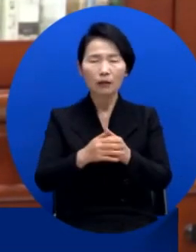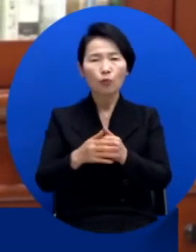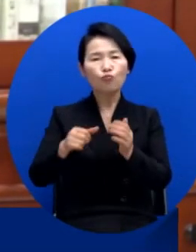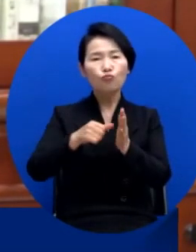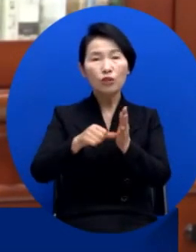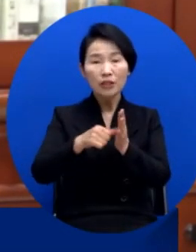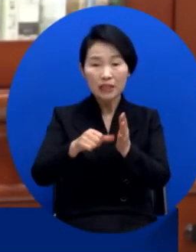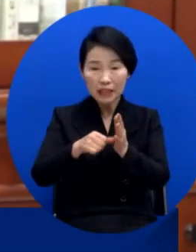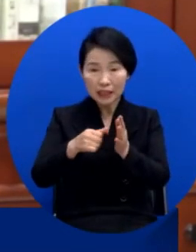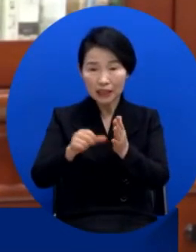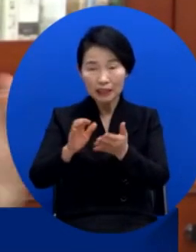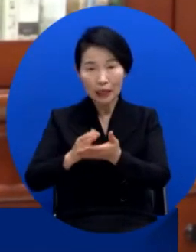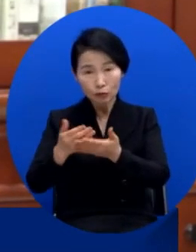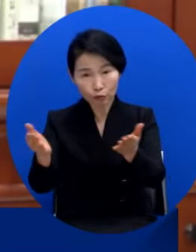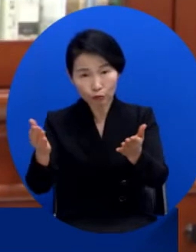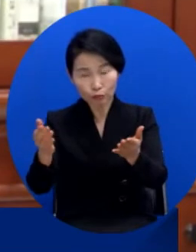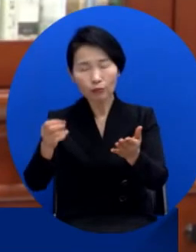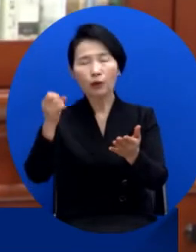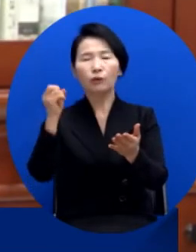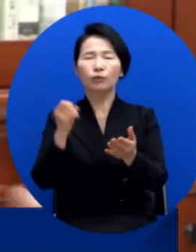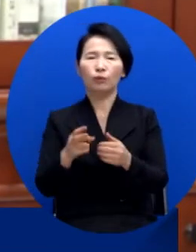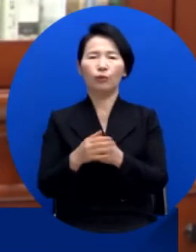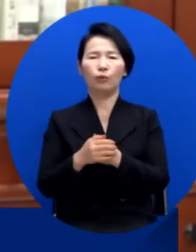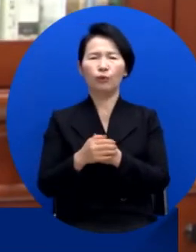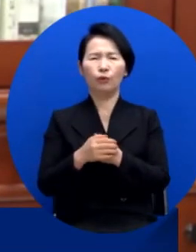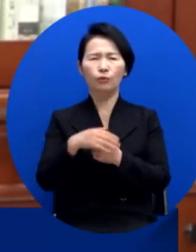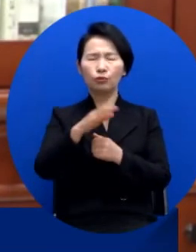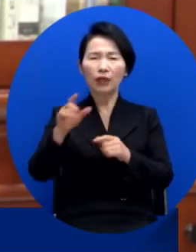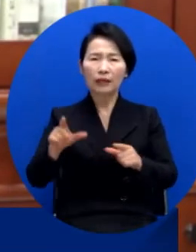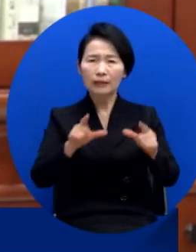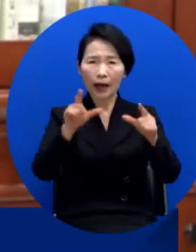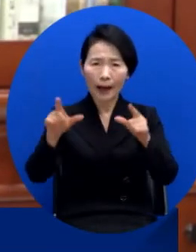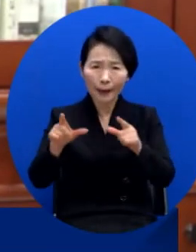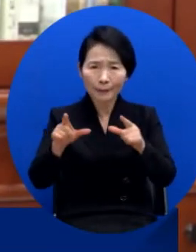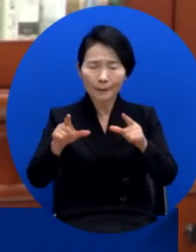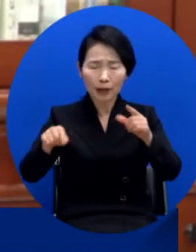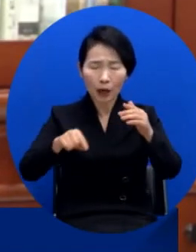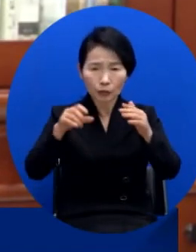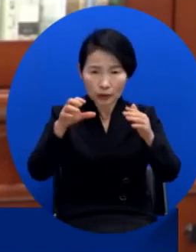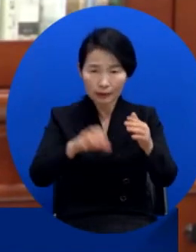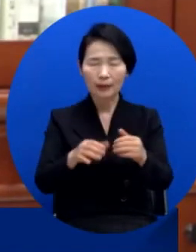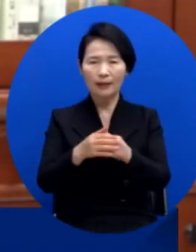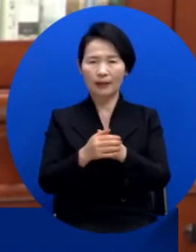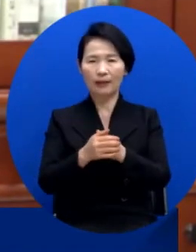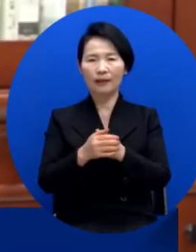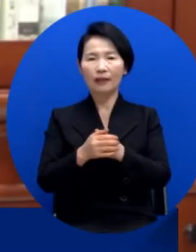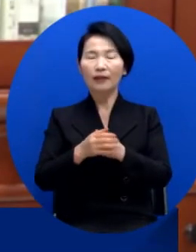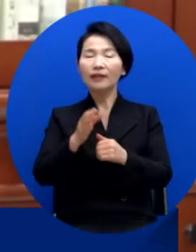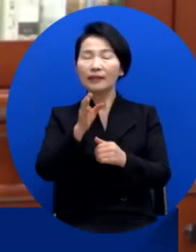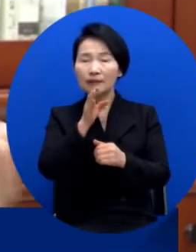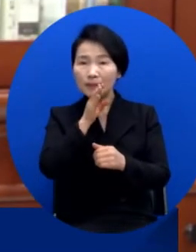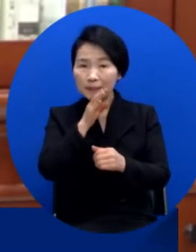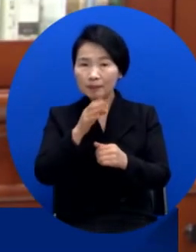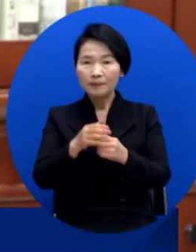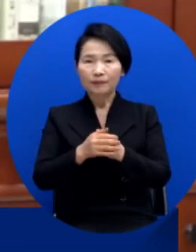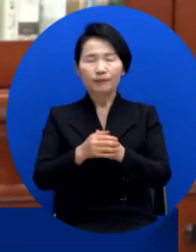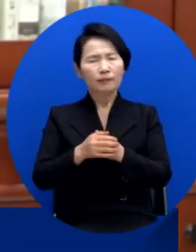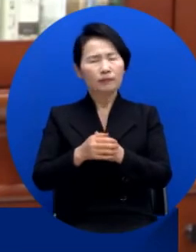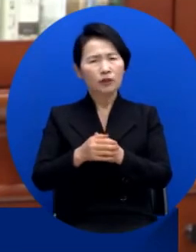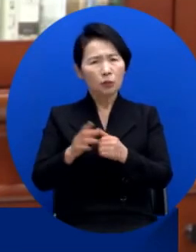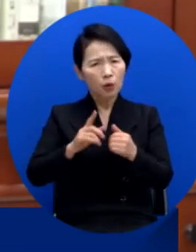우리의 2 그 삶의 에 부분에서 아 이 실제적으로 필요한